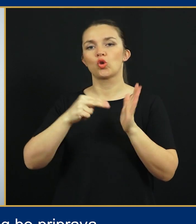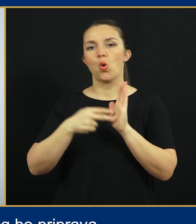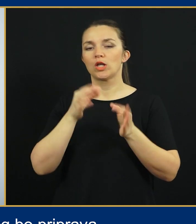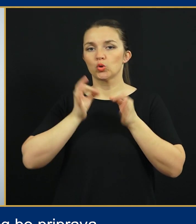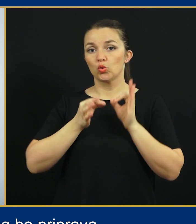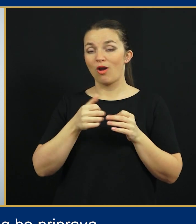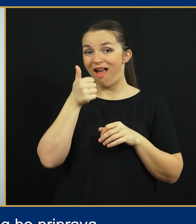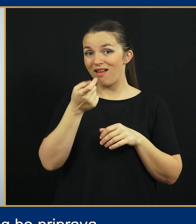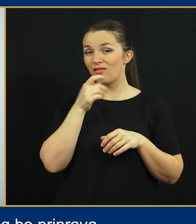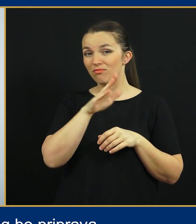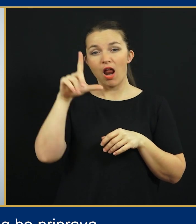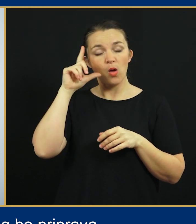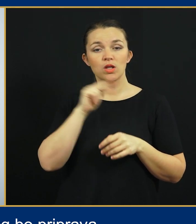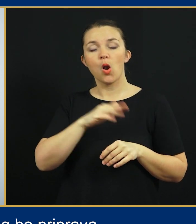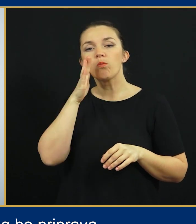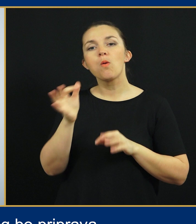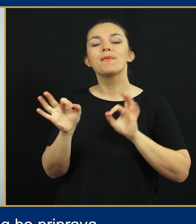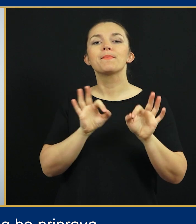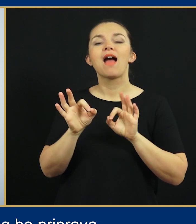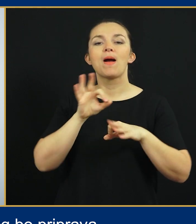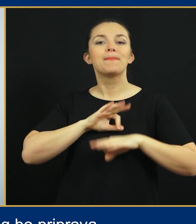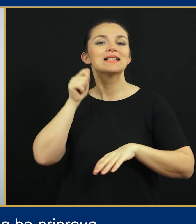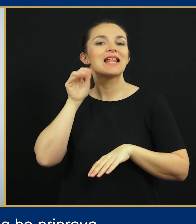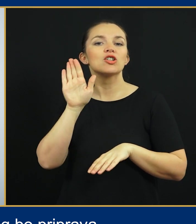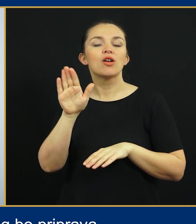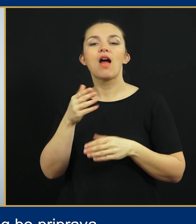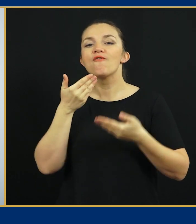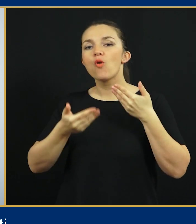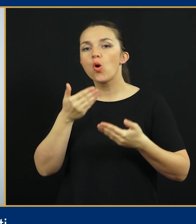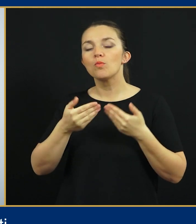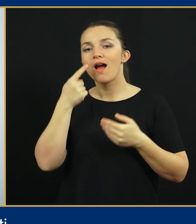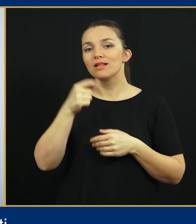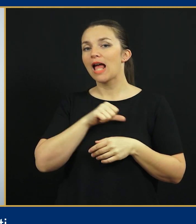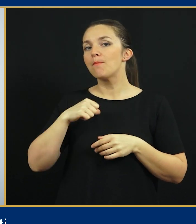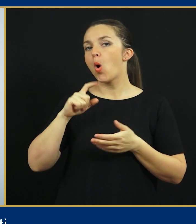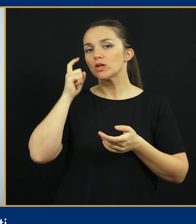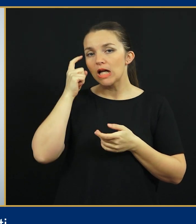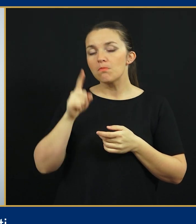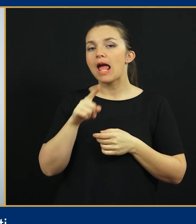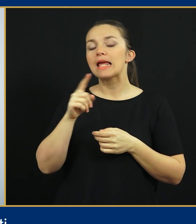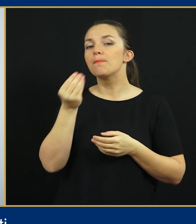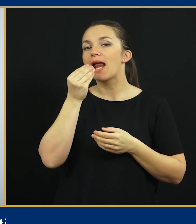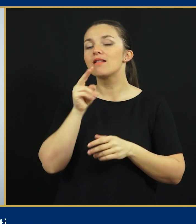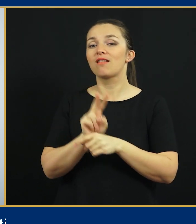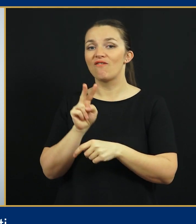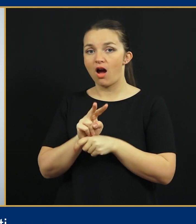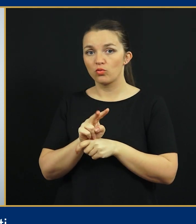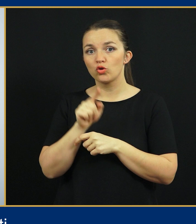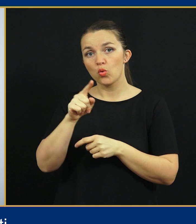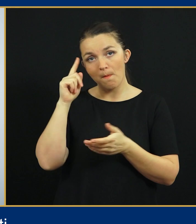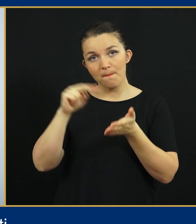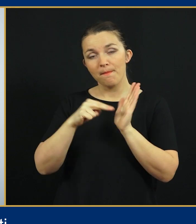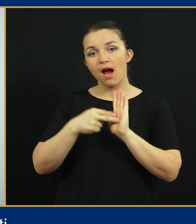njegovih glavnih nalog bo priprava predsedničinega foruma o samooskrbi in prehranski varnosti, ki je načrtovan v